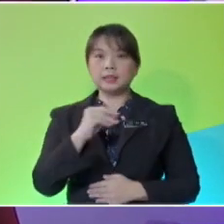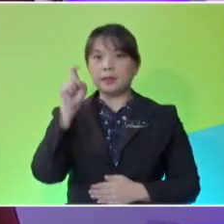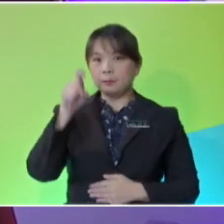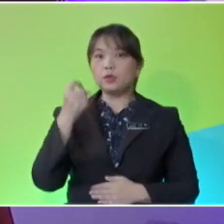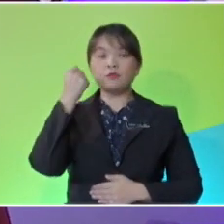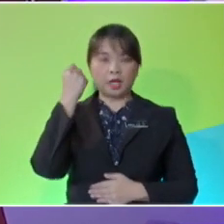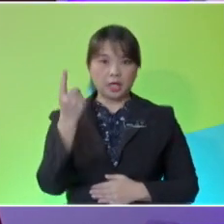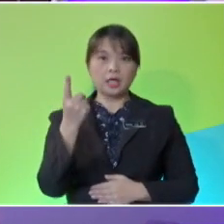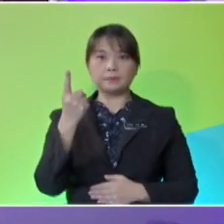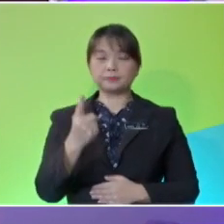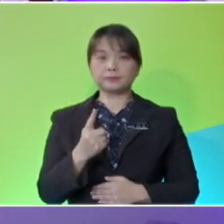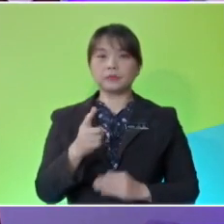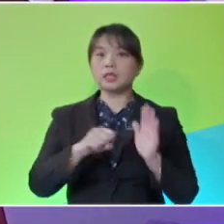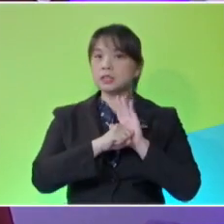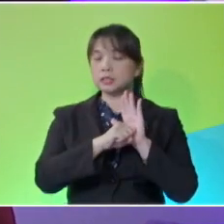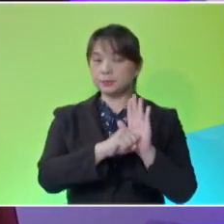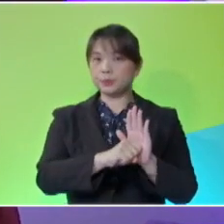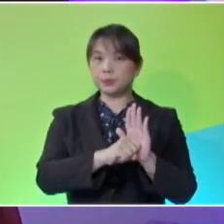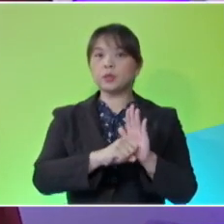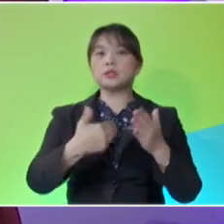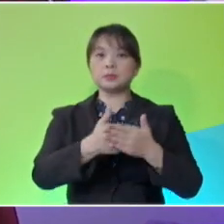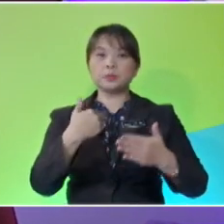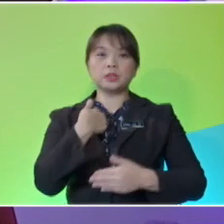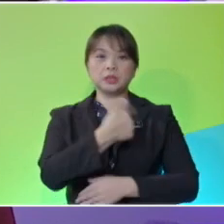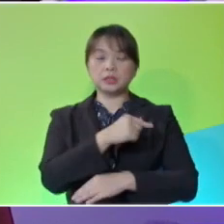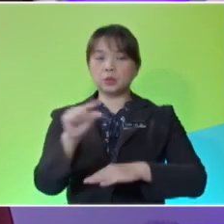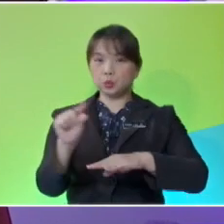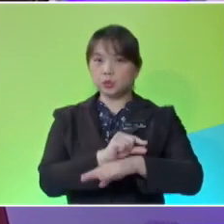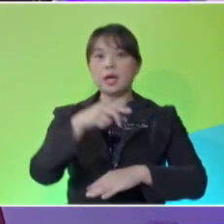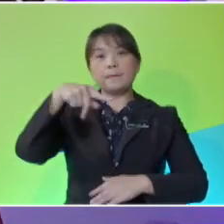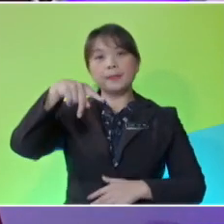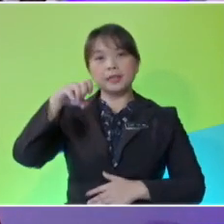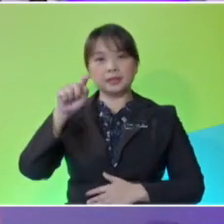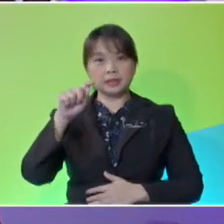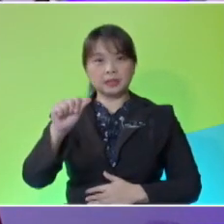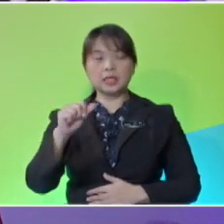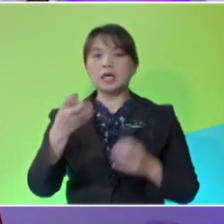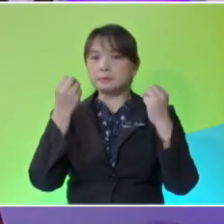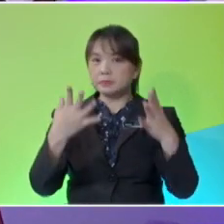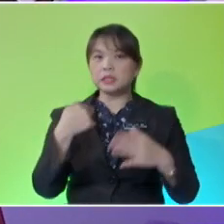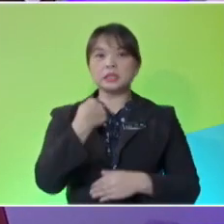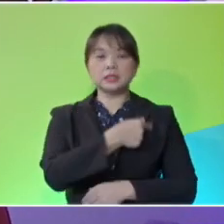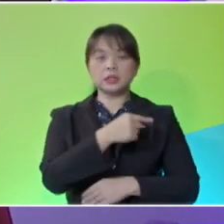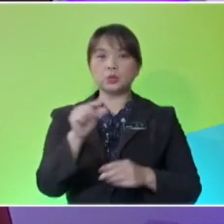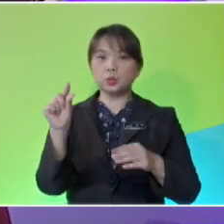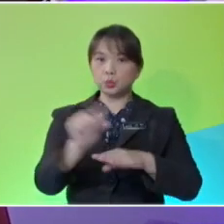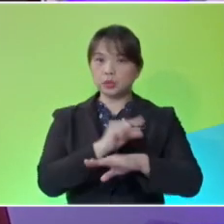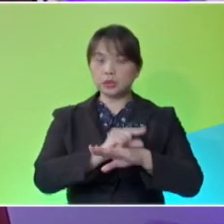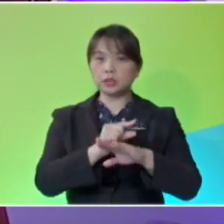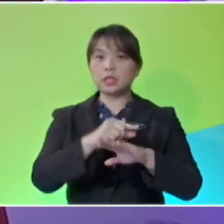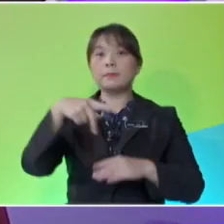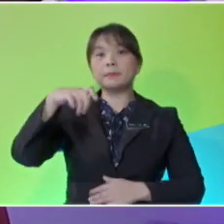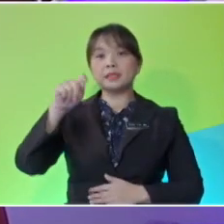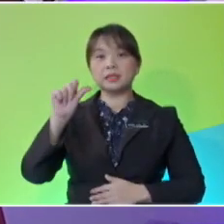memahami terlebih dahulu simbol-simbol sebelum menggunakan peta walaupun sampai sekarang kita banyak menggunakan peta digital sekarang ini sekarang zaman